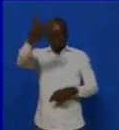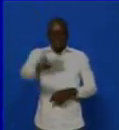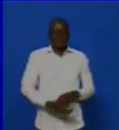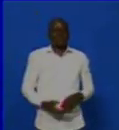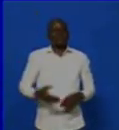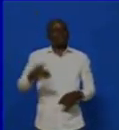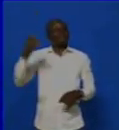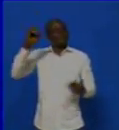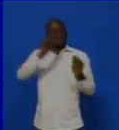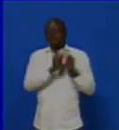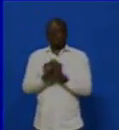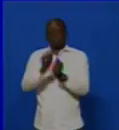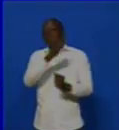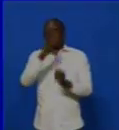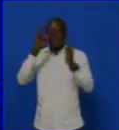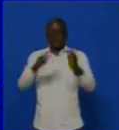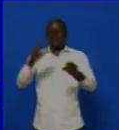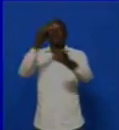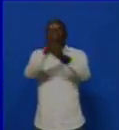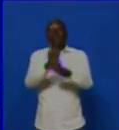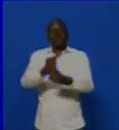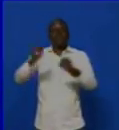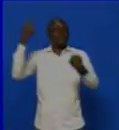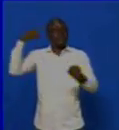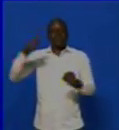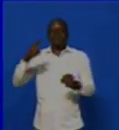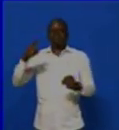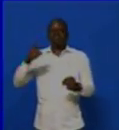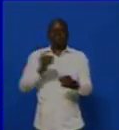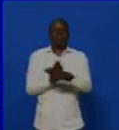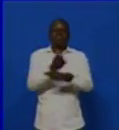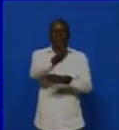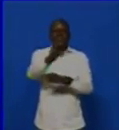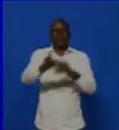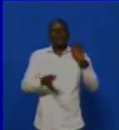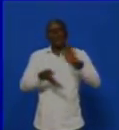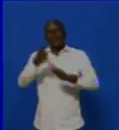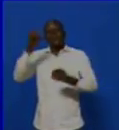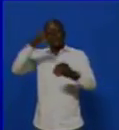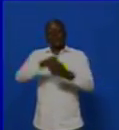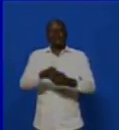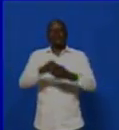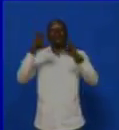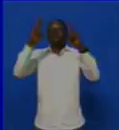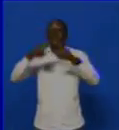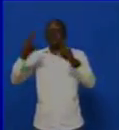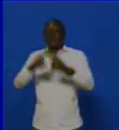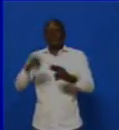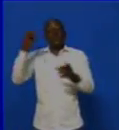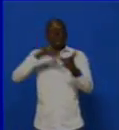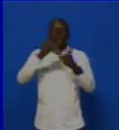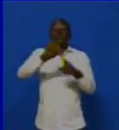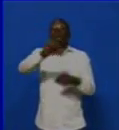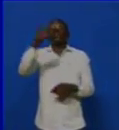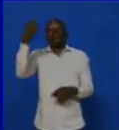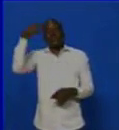son ensemble à prendre son bâton de pèlerin pour parcourir les villes et campagnes, les villages et hameaux de culture pour